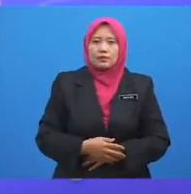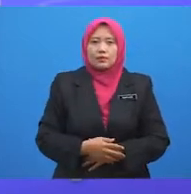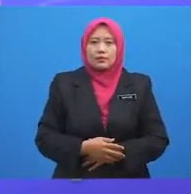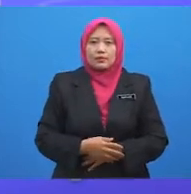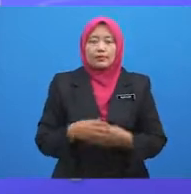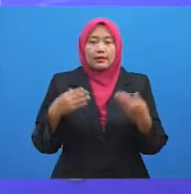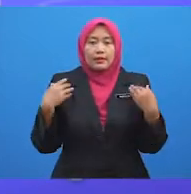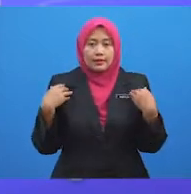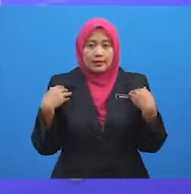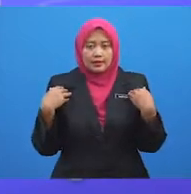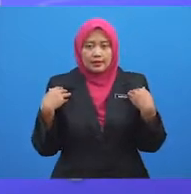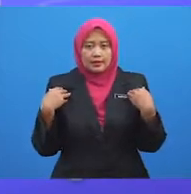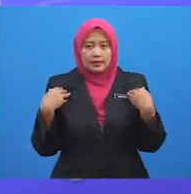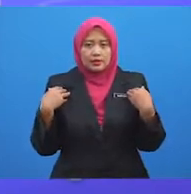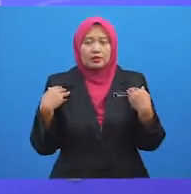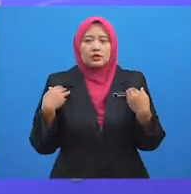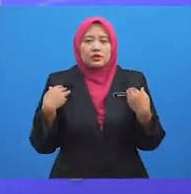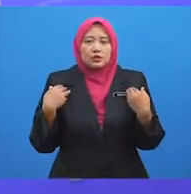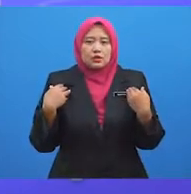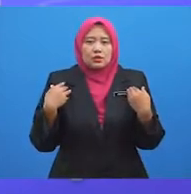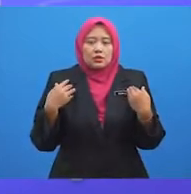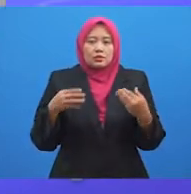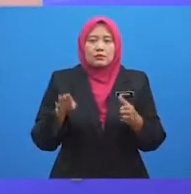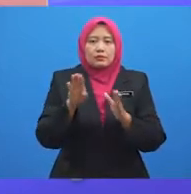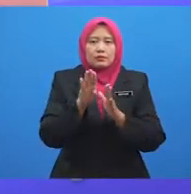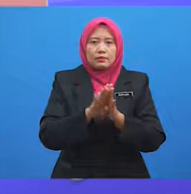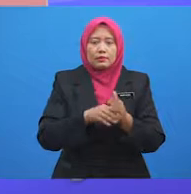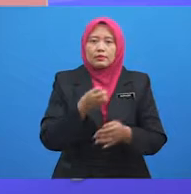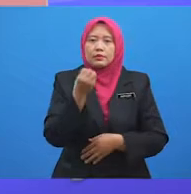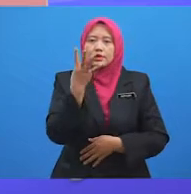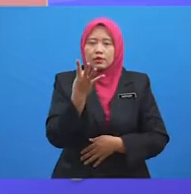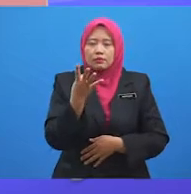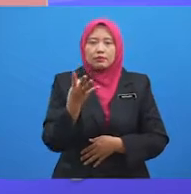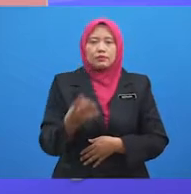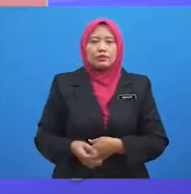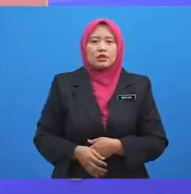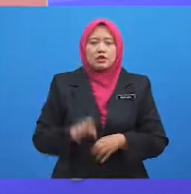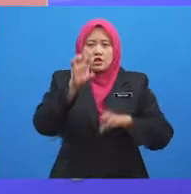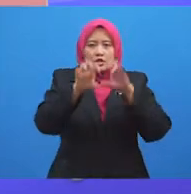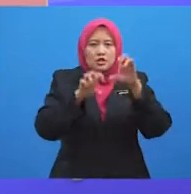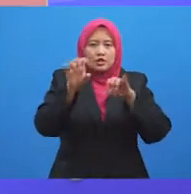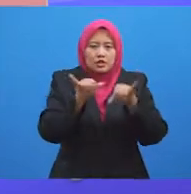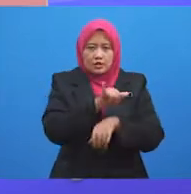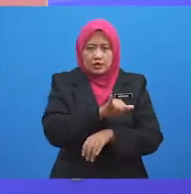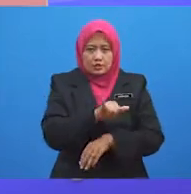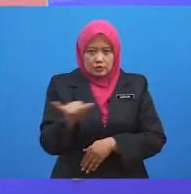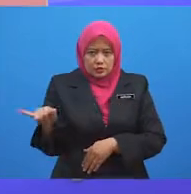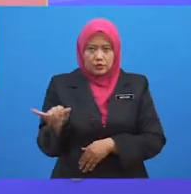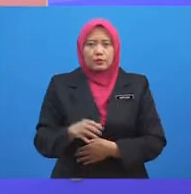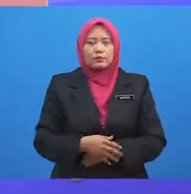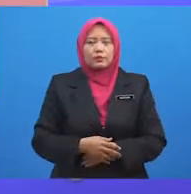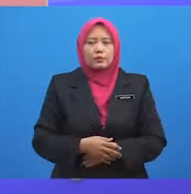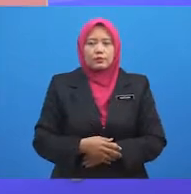bagi unsur tertentu yang perlu diisi dengan bilangan proton,